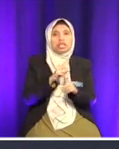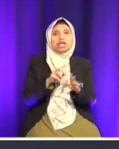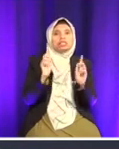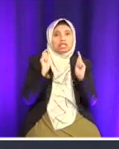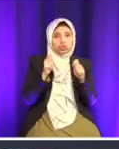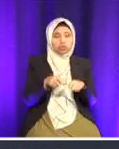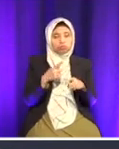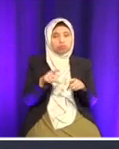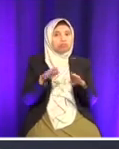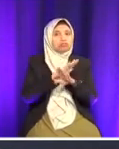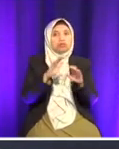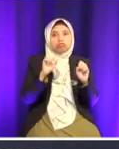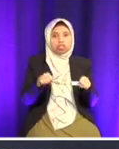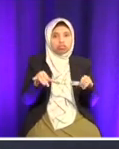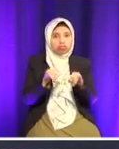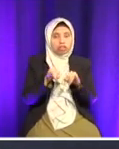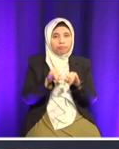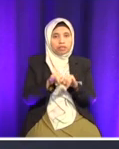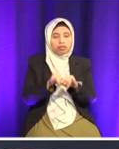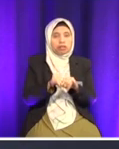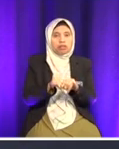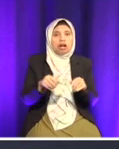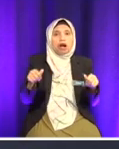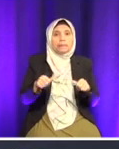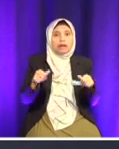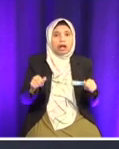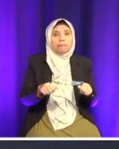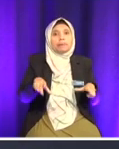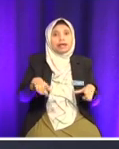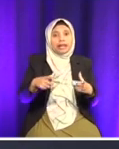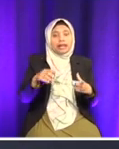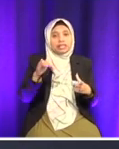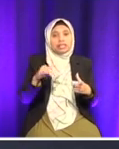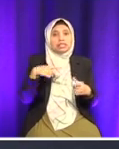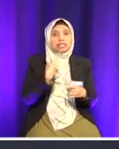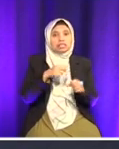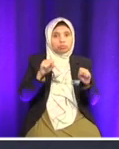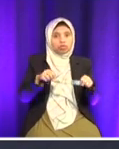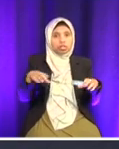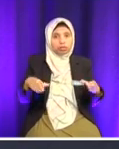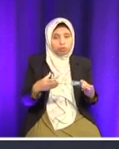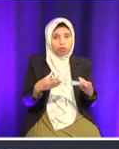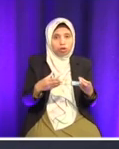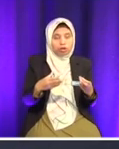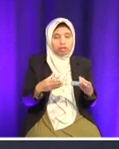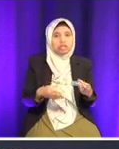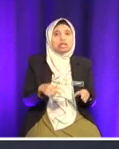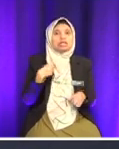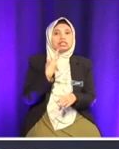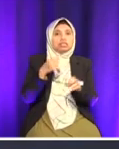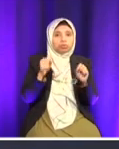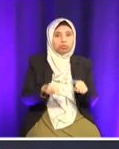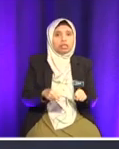Jadi itulah antara amalan-amalan lain yang boleh kita lakukan Selain Kita dzikir tadi Ustadz kita boleh bangun